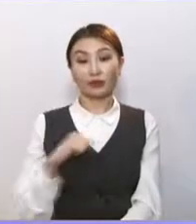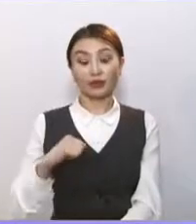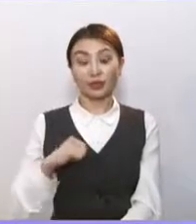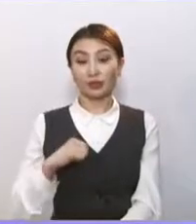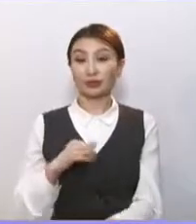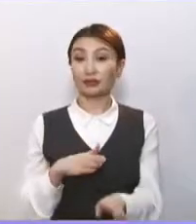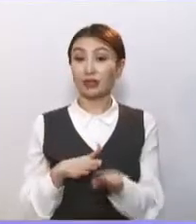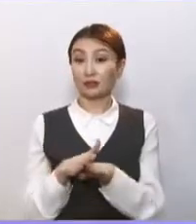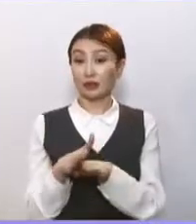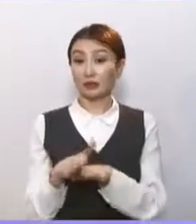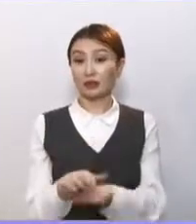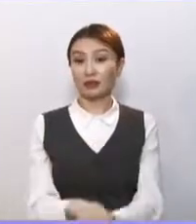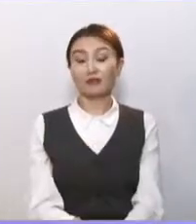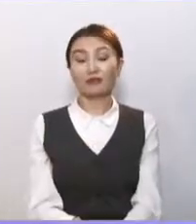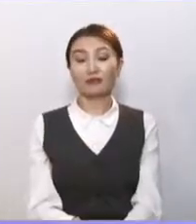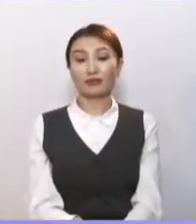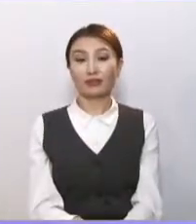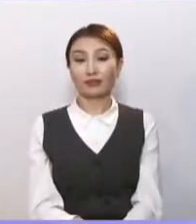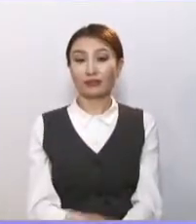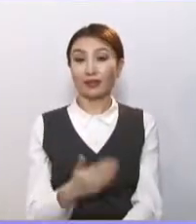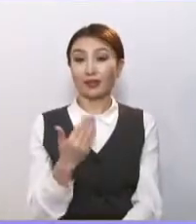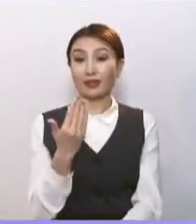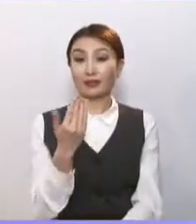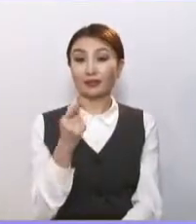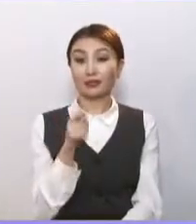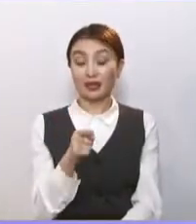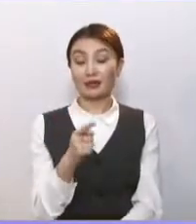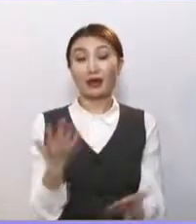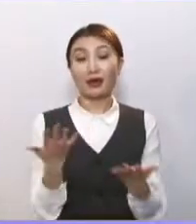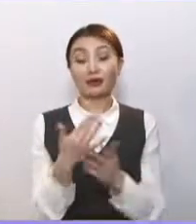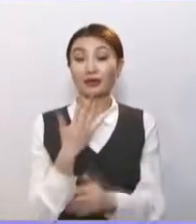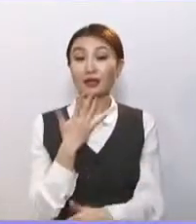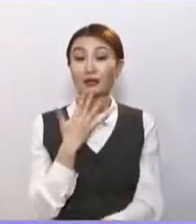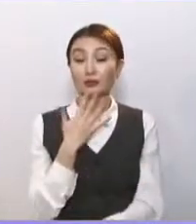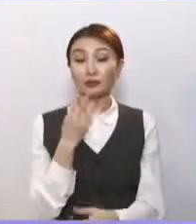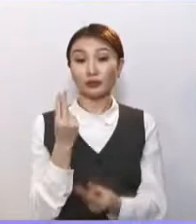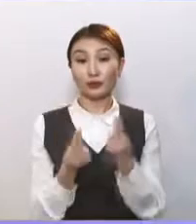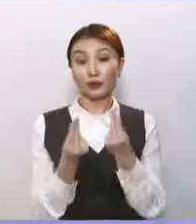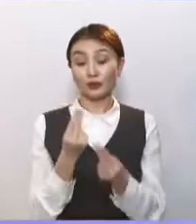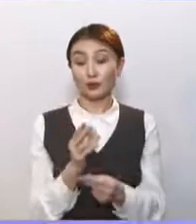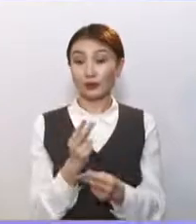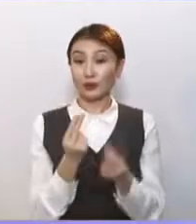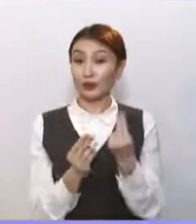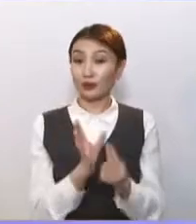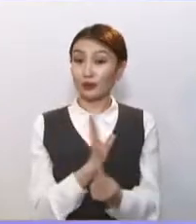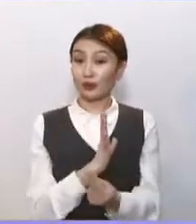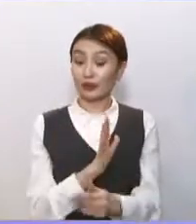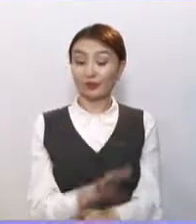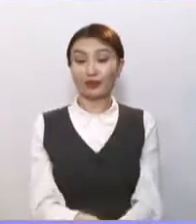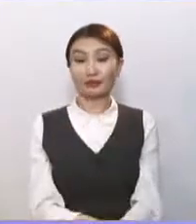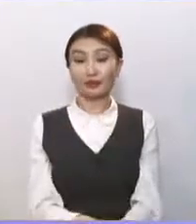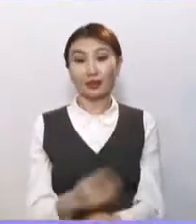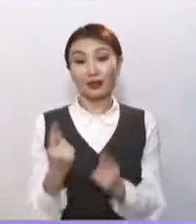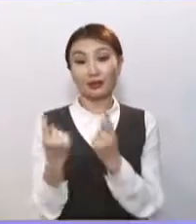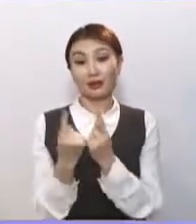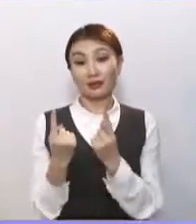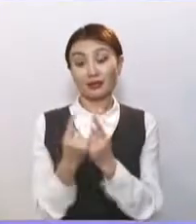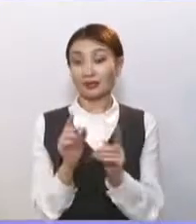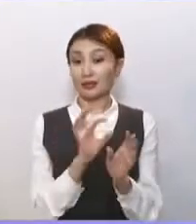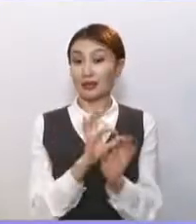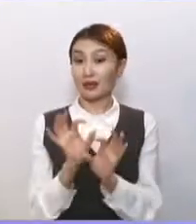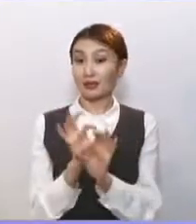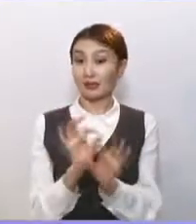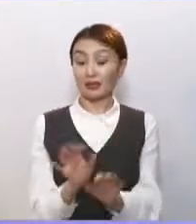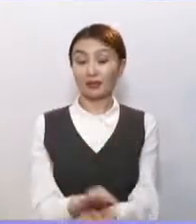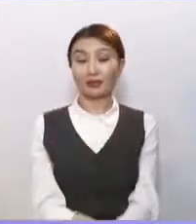Алдынча аткаргыла. Сен кандай улуттук оюнду ойнодуң эле? Классташыңа